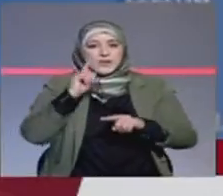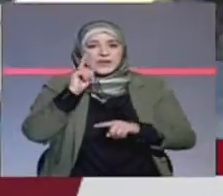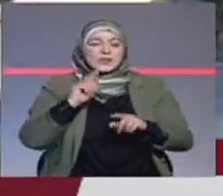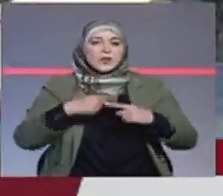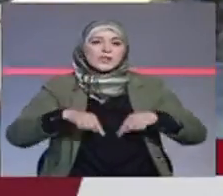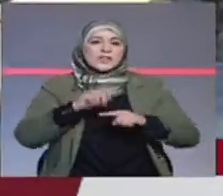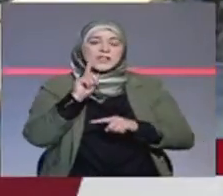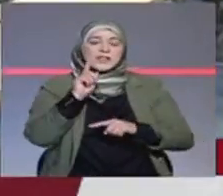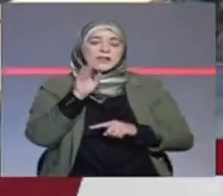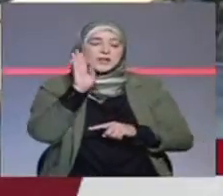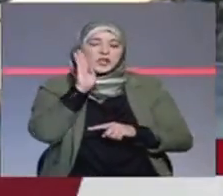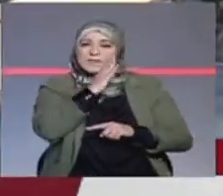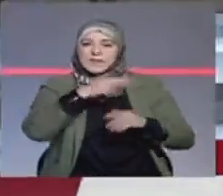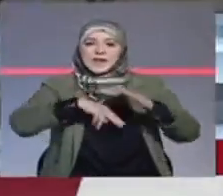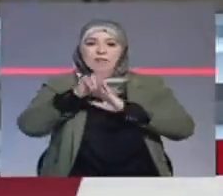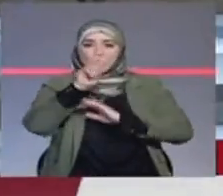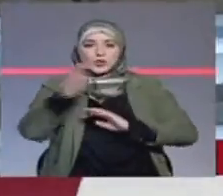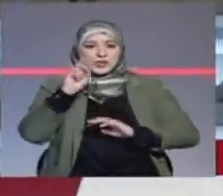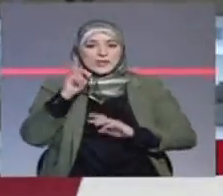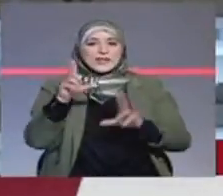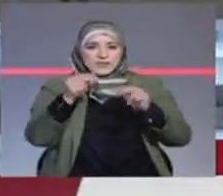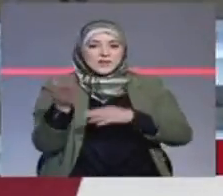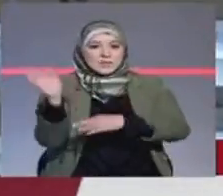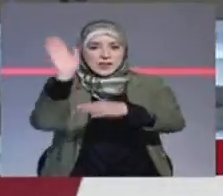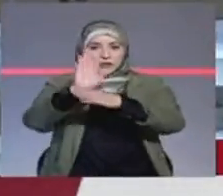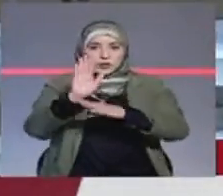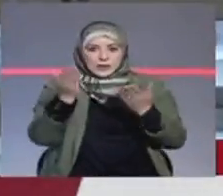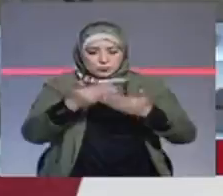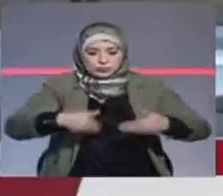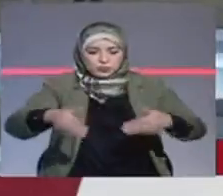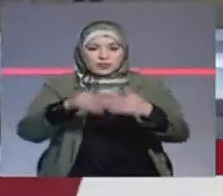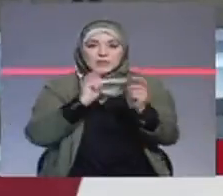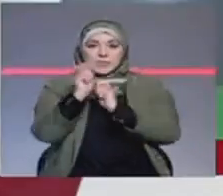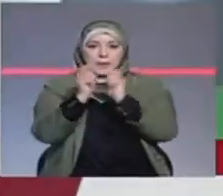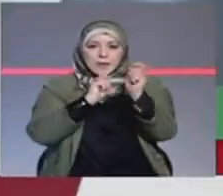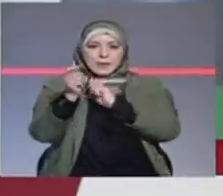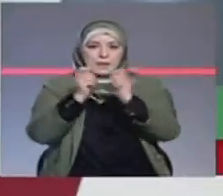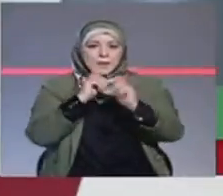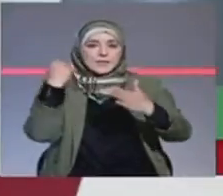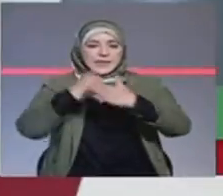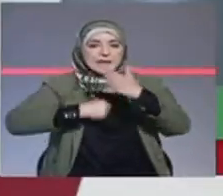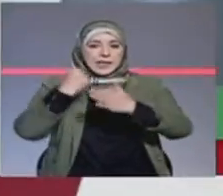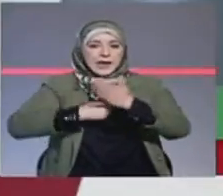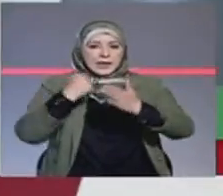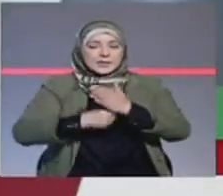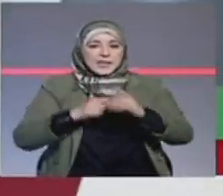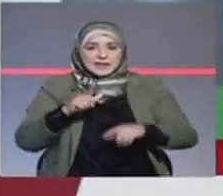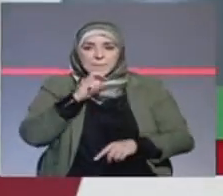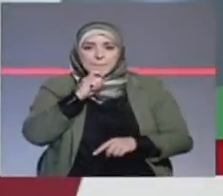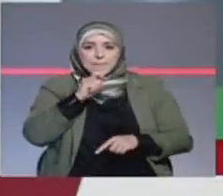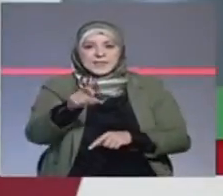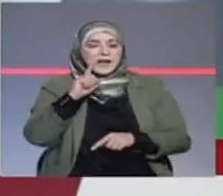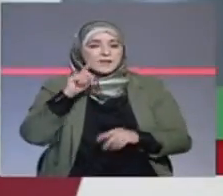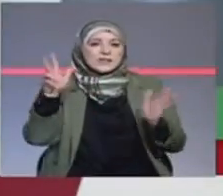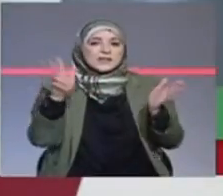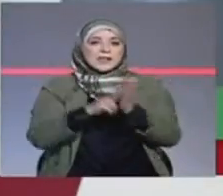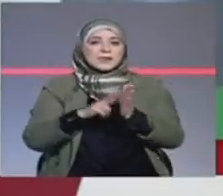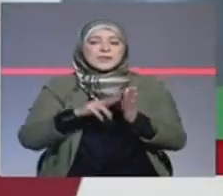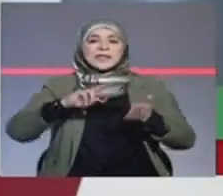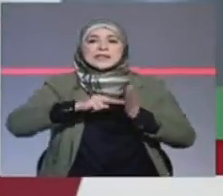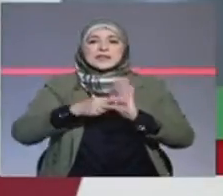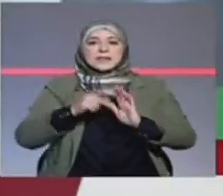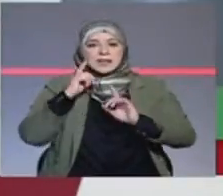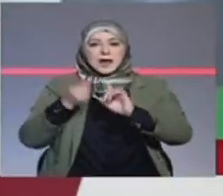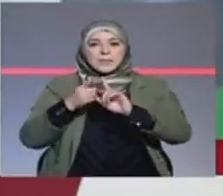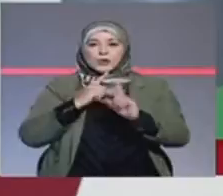جانفي 2020، كما ستطرح أيضا على طاولة النقاش التحديات المتبقية في تنفيذ خارطة طريق